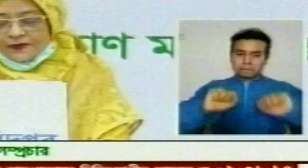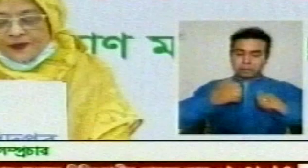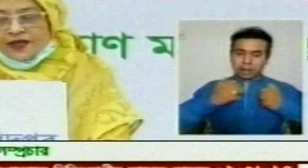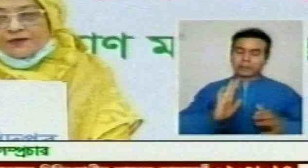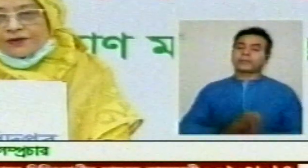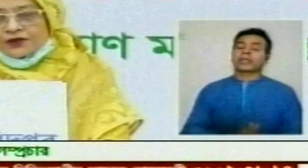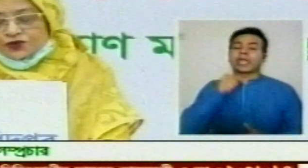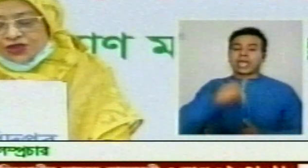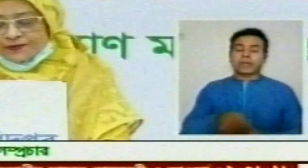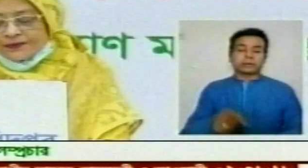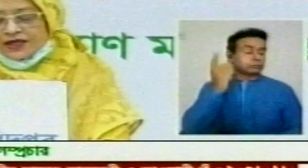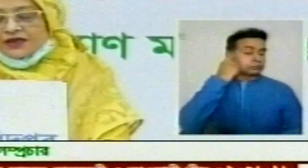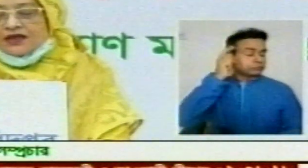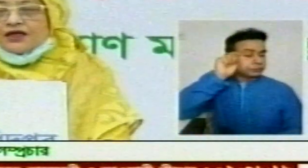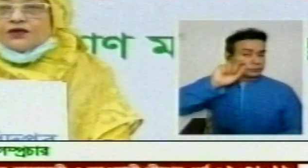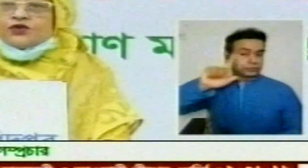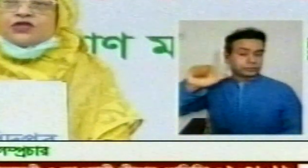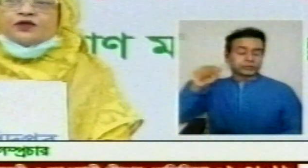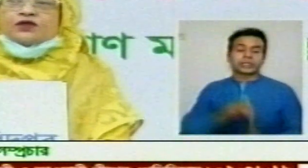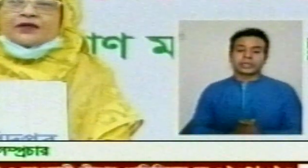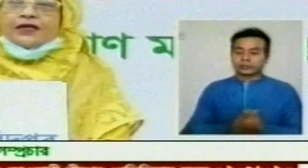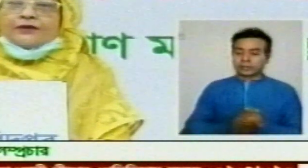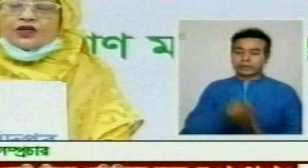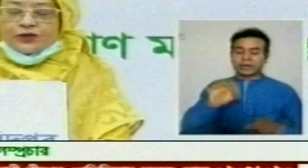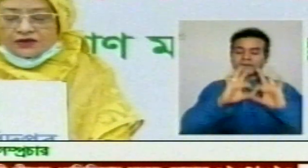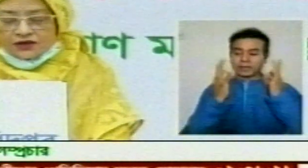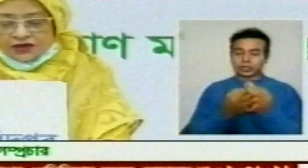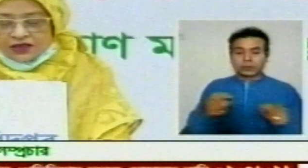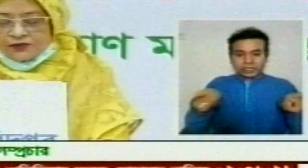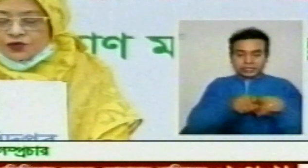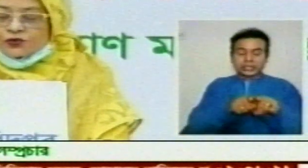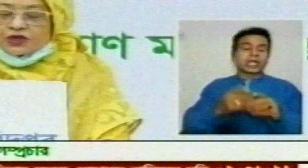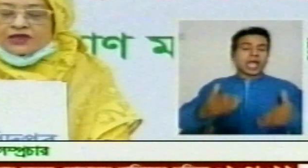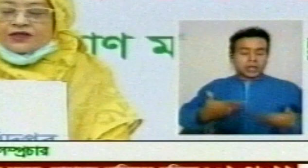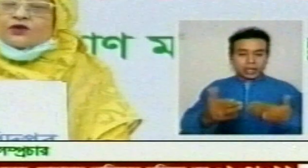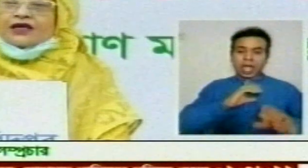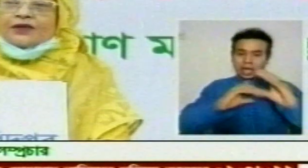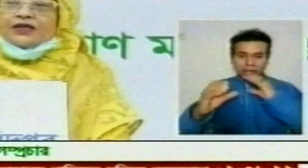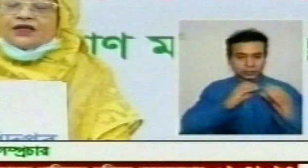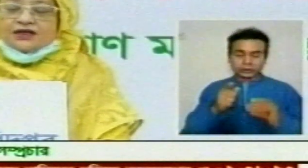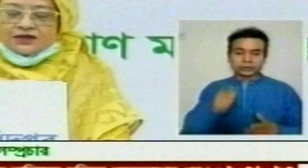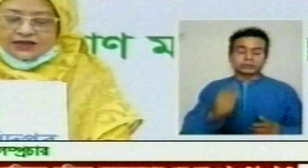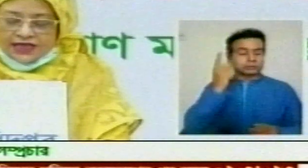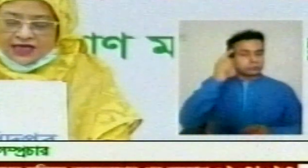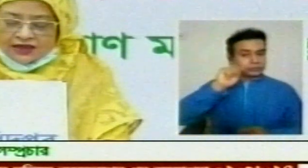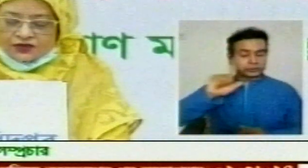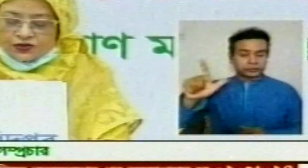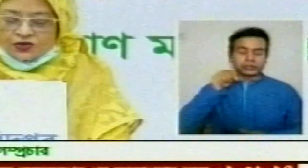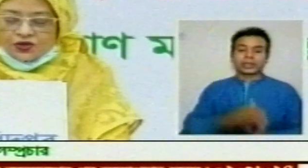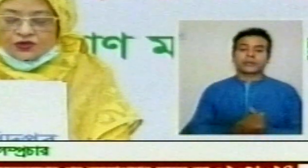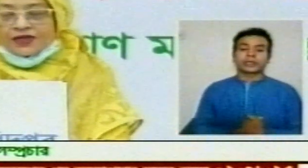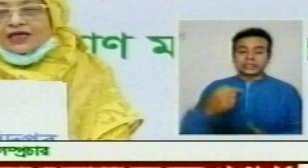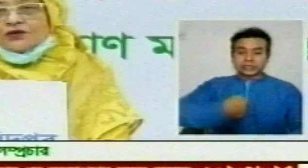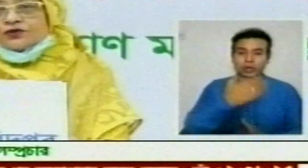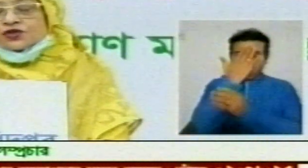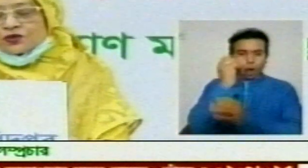করবেন, মানসিকভাবে উজ্জীবিত থাকবেন, মানবিক মনোবলকে দৃঢ় রাখবেন। তিনি আক্রান্ত